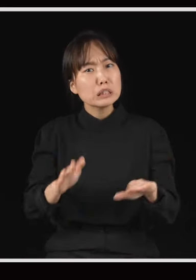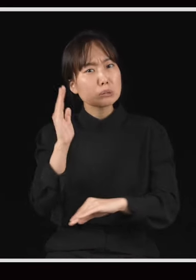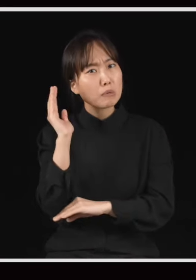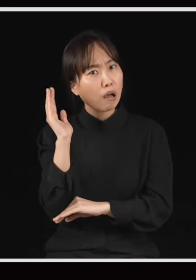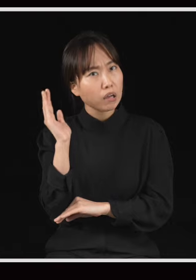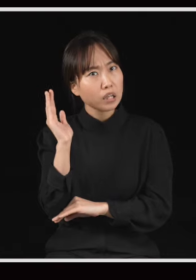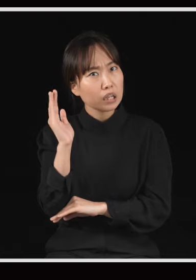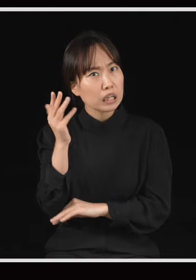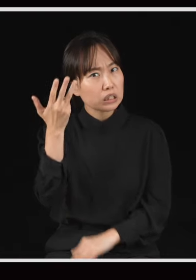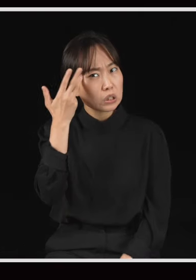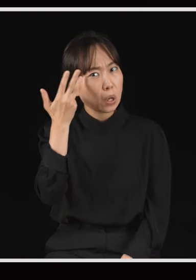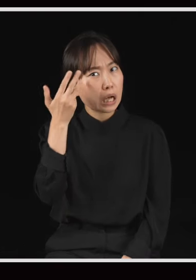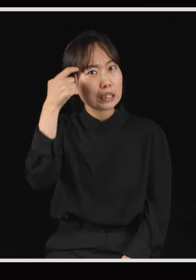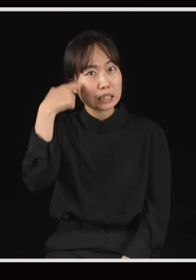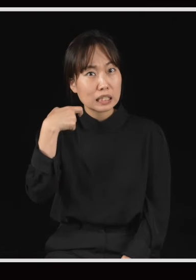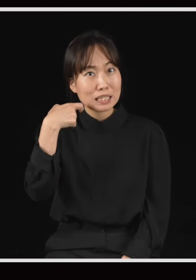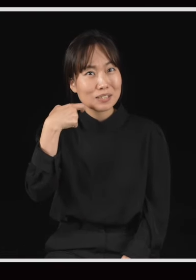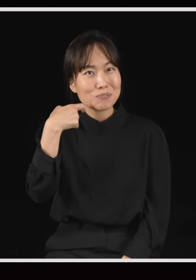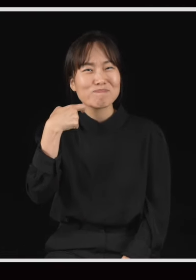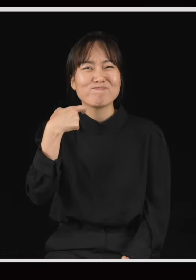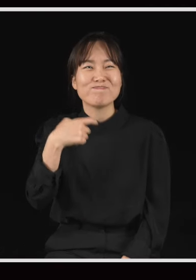이게 참 이게 철학 강의처럼 됐는데